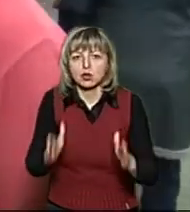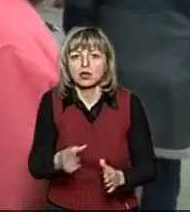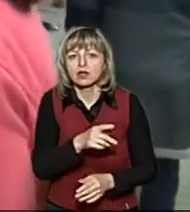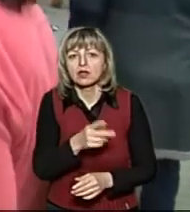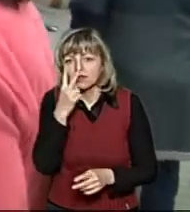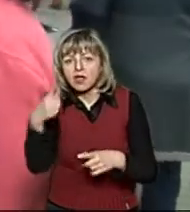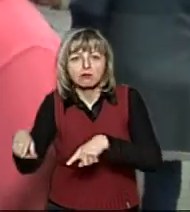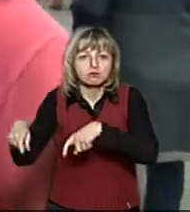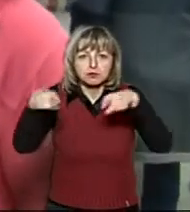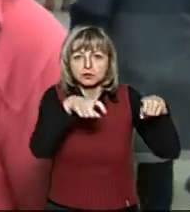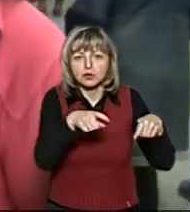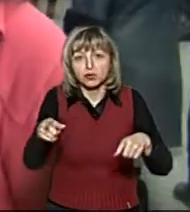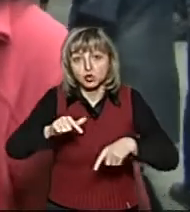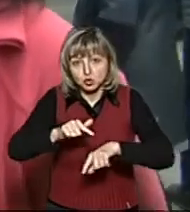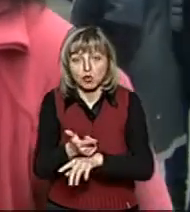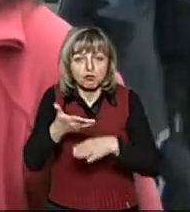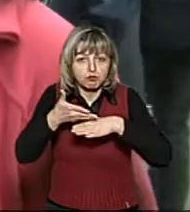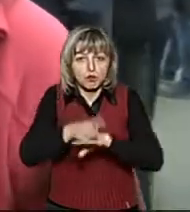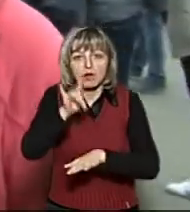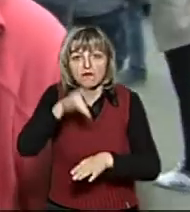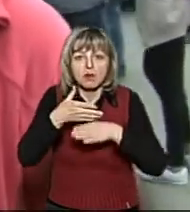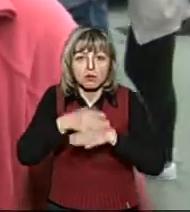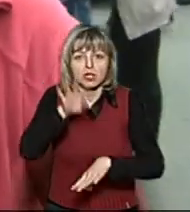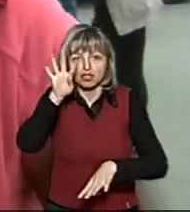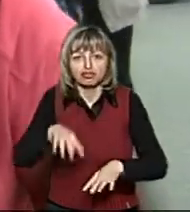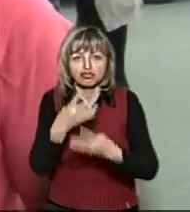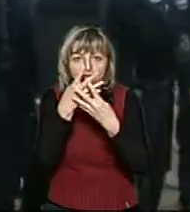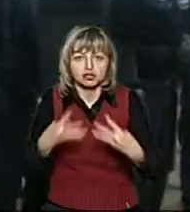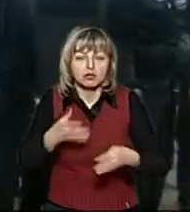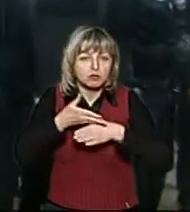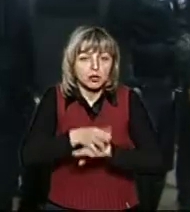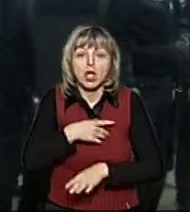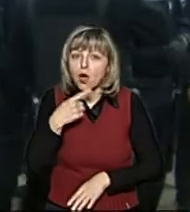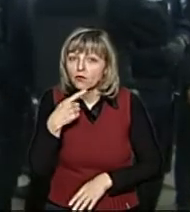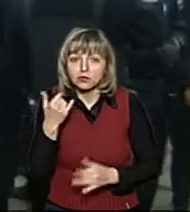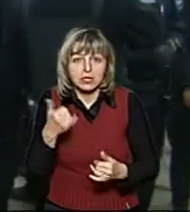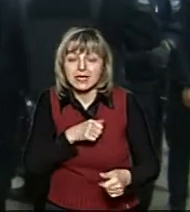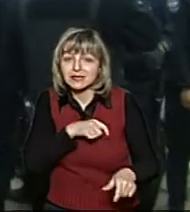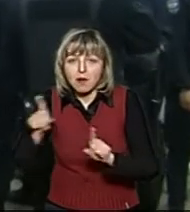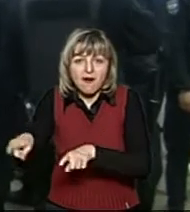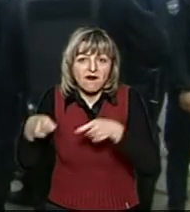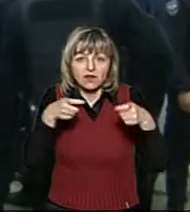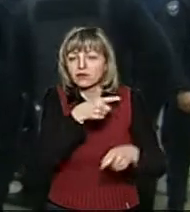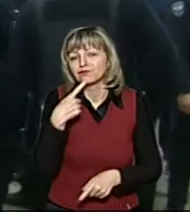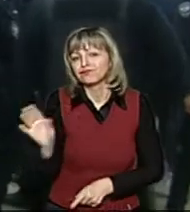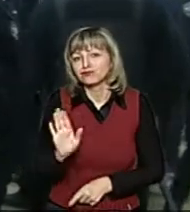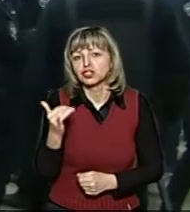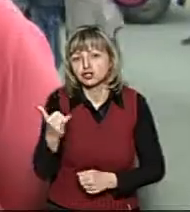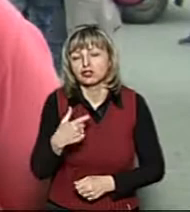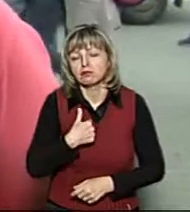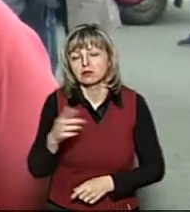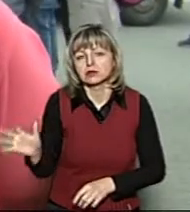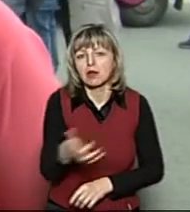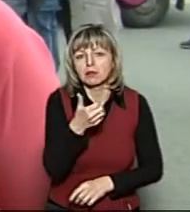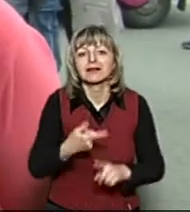як вони їх грузять. Гляньте, вони знову вже ж побили там. Вікна побили, рішотки побиті. Я сьогодні говорю, що я вивезу сама, вони мені сказали, ні, ми його заберемо.